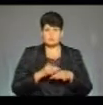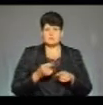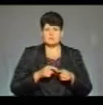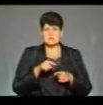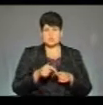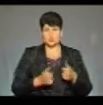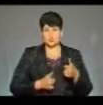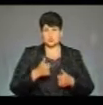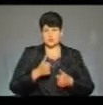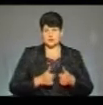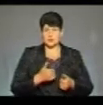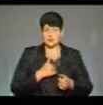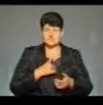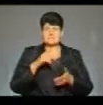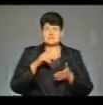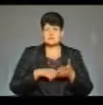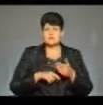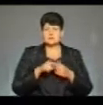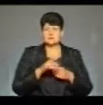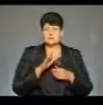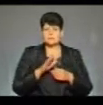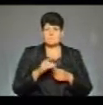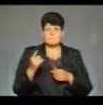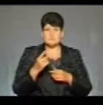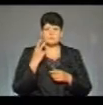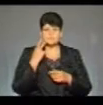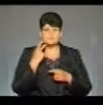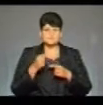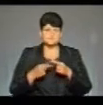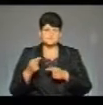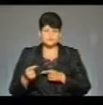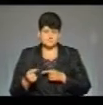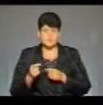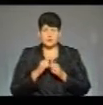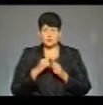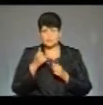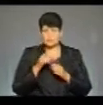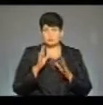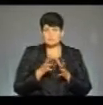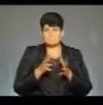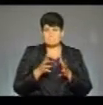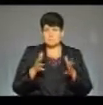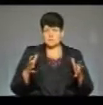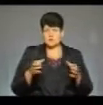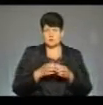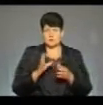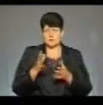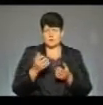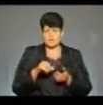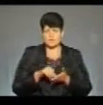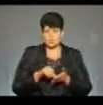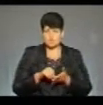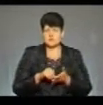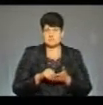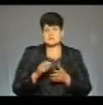турнір. І хочеться вірити, що він стане, по-перше, регулярним, по-друге, з кожним роком все більше команд будуть приймати участь. І